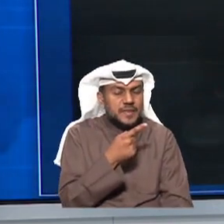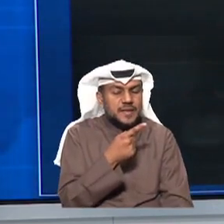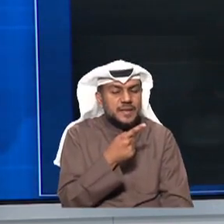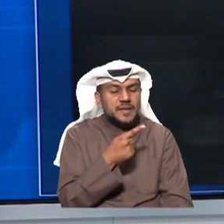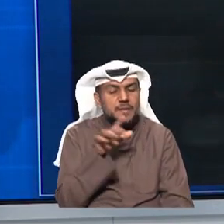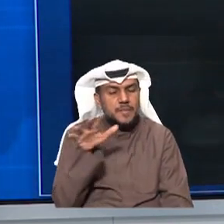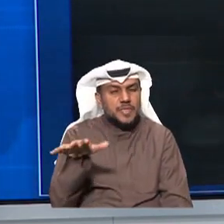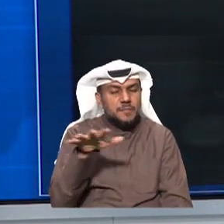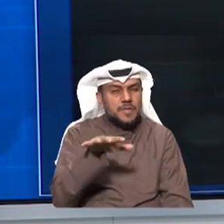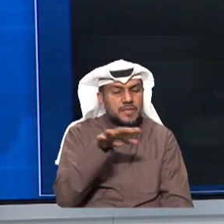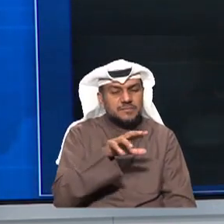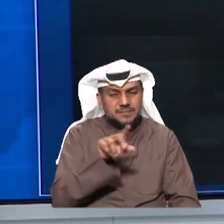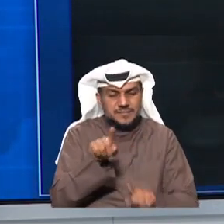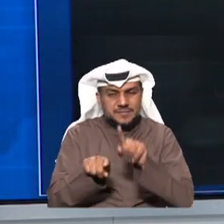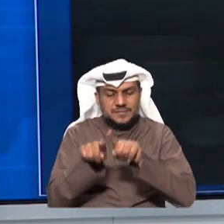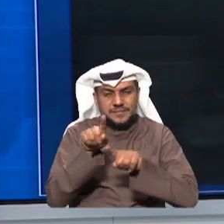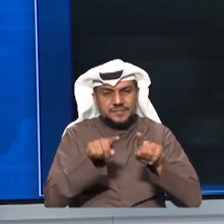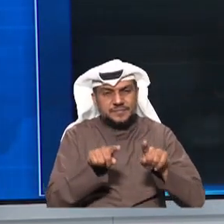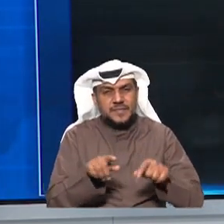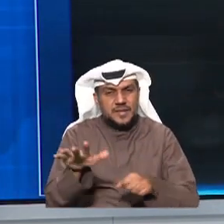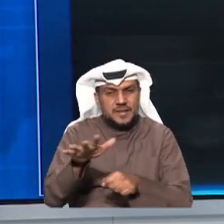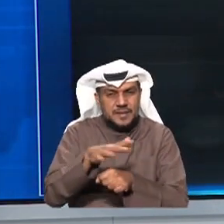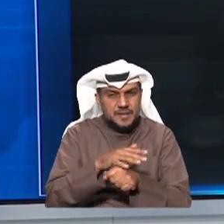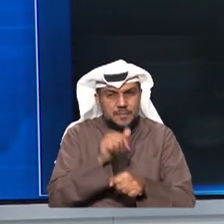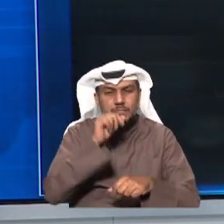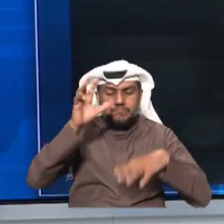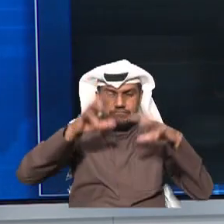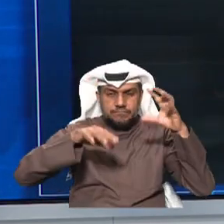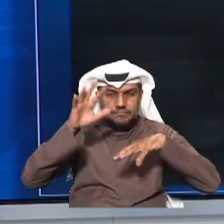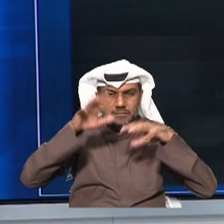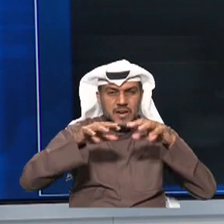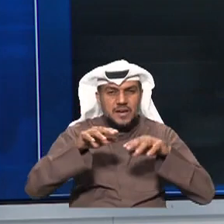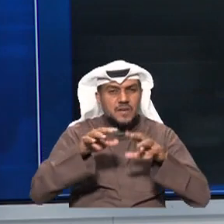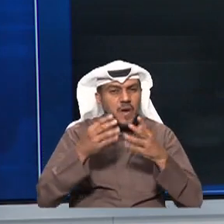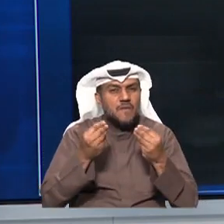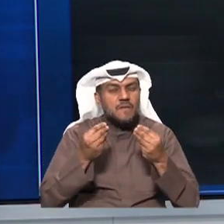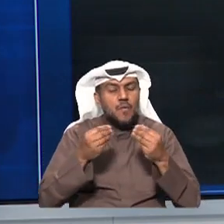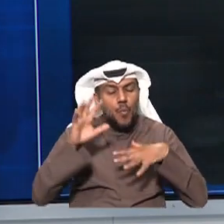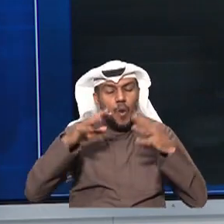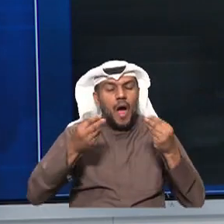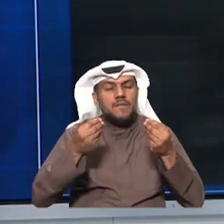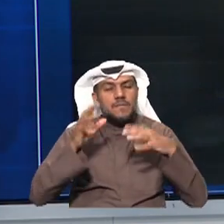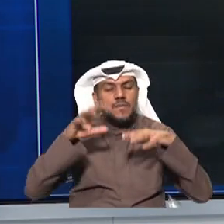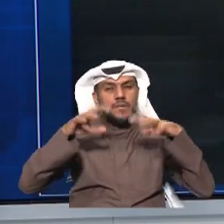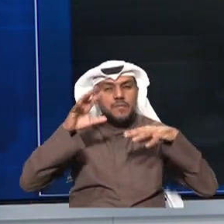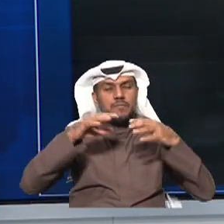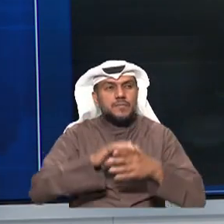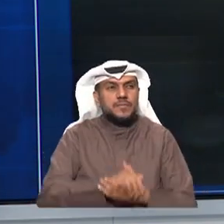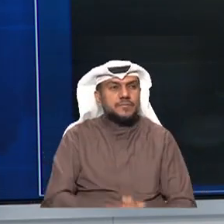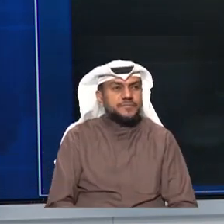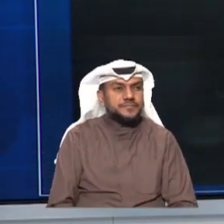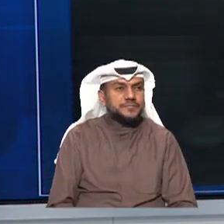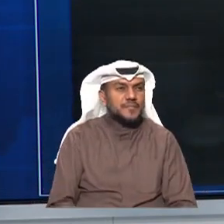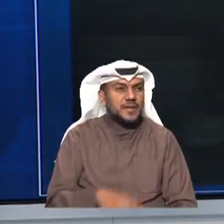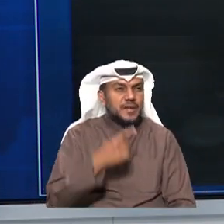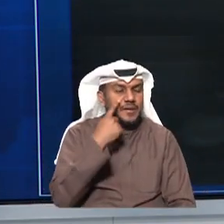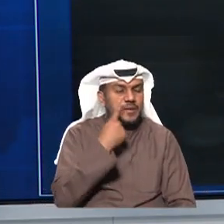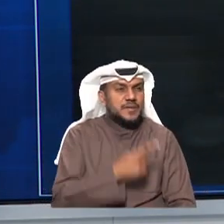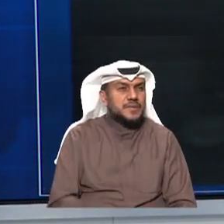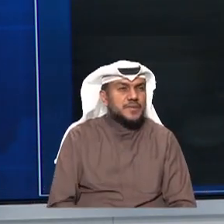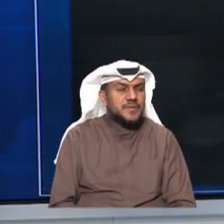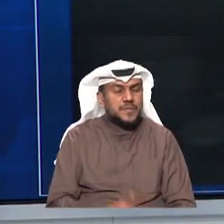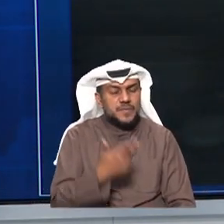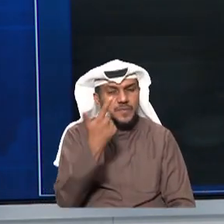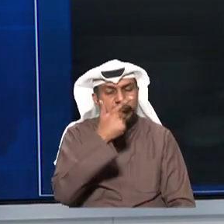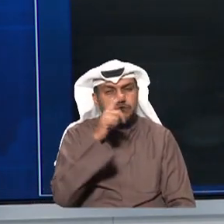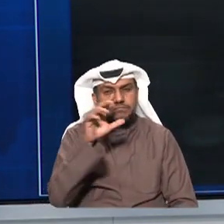الوسطى وكذلك الجزر، مع فرص لأمطار خفيفة متفرقة على بعض المناطق الغربية. تستمر تكونات السحب إلى